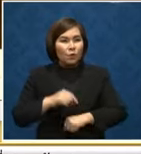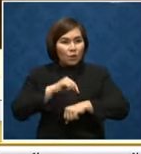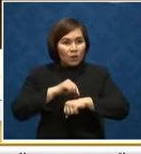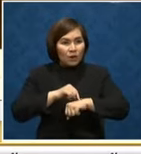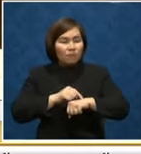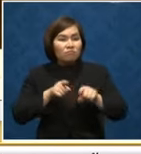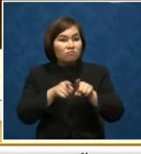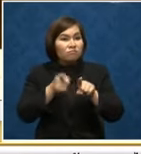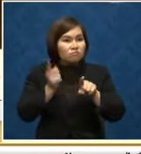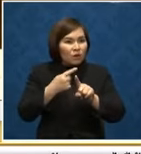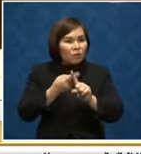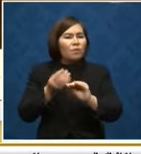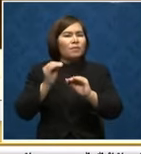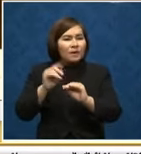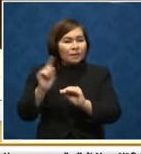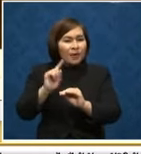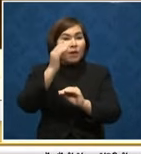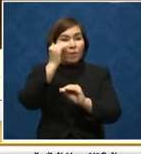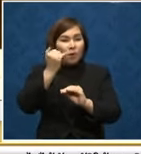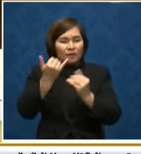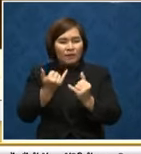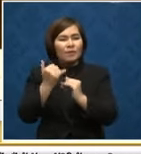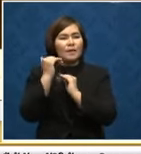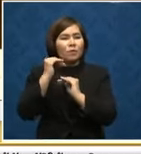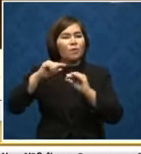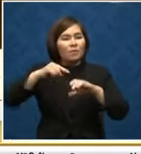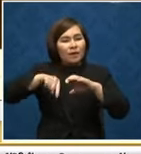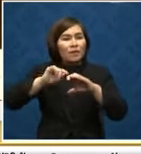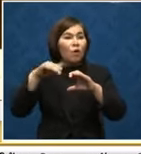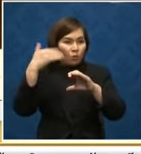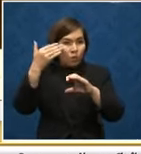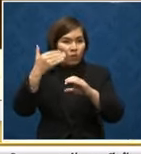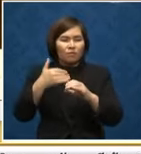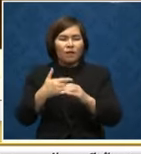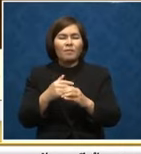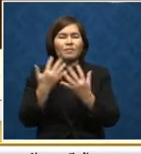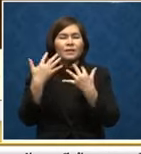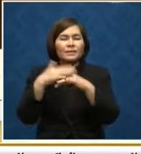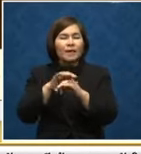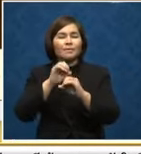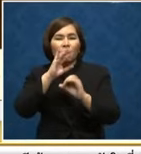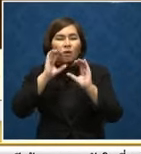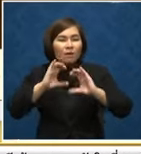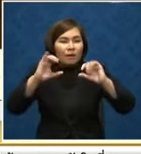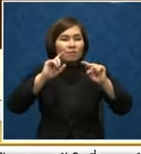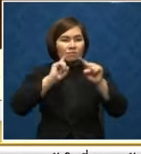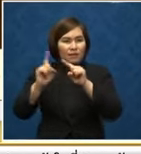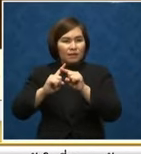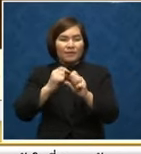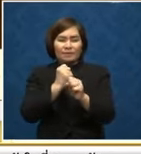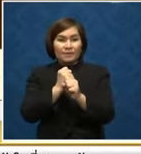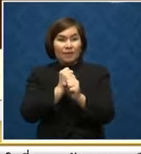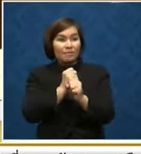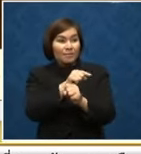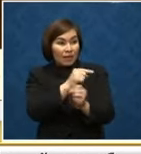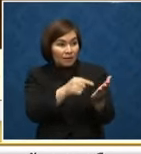ดิมหรือเพิ่มอันนี้เป็นการกำหนดภายในครับส่วนที่จะแจ้งให้รัฐบาลนั้นเดี๋ยวจะดำเนินการตามที่ท่านเสน